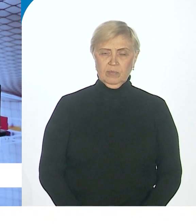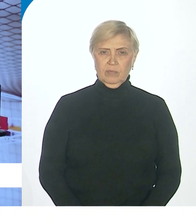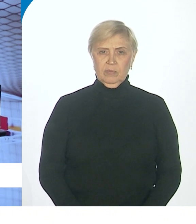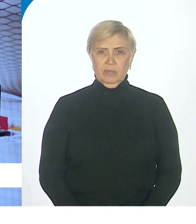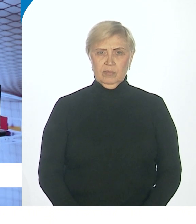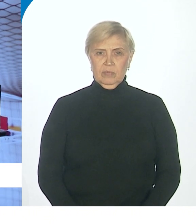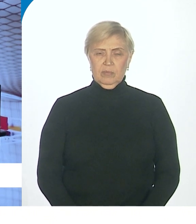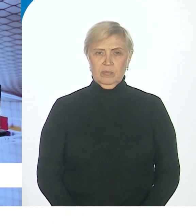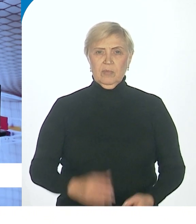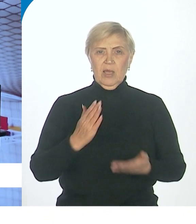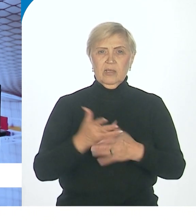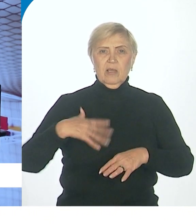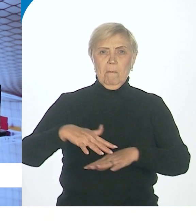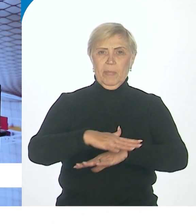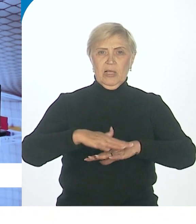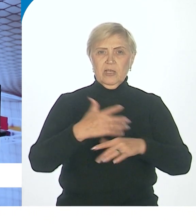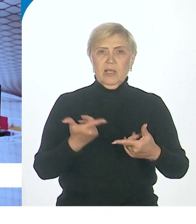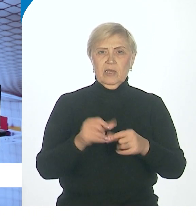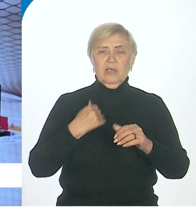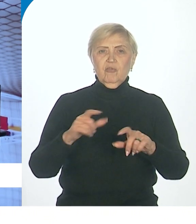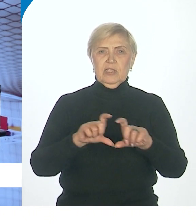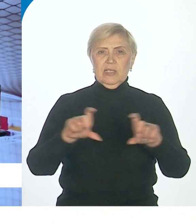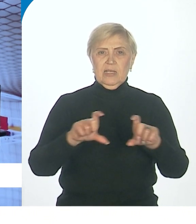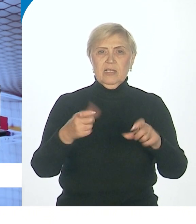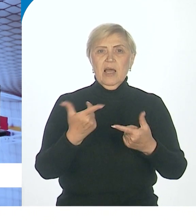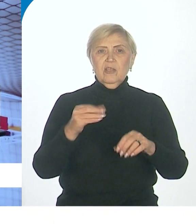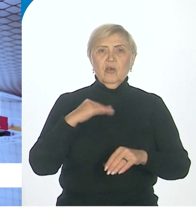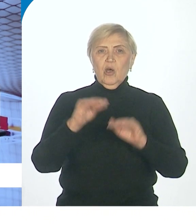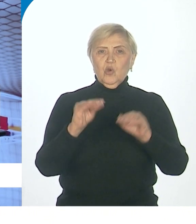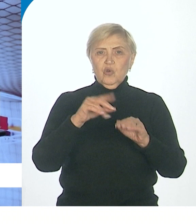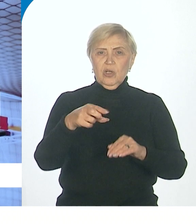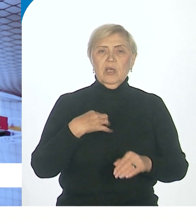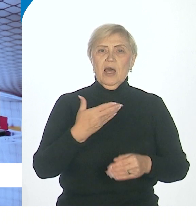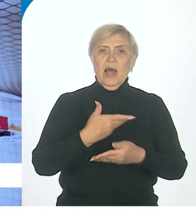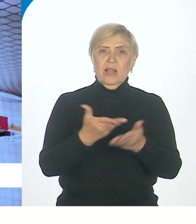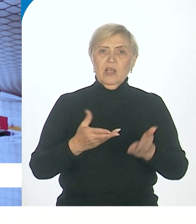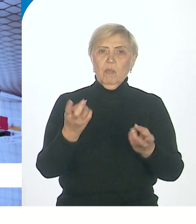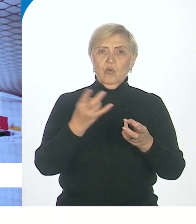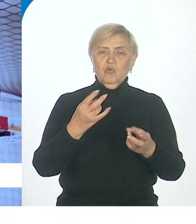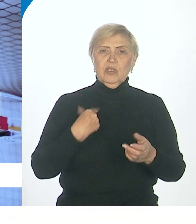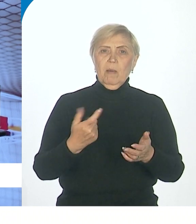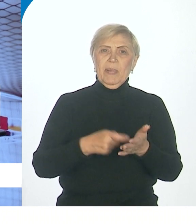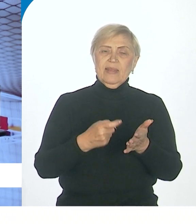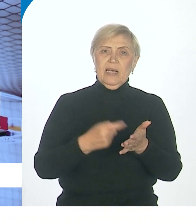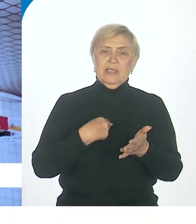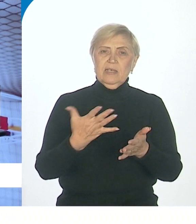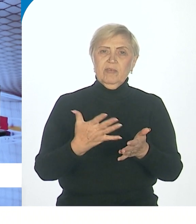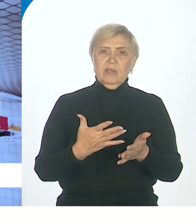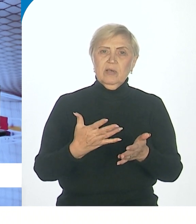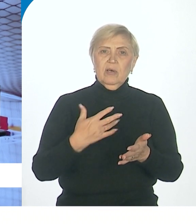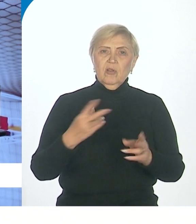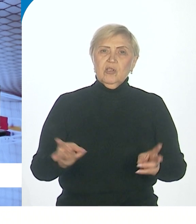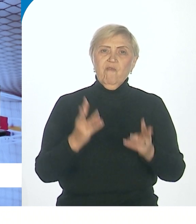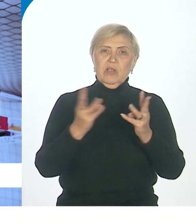скажем, площадка, где там здания, какие-то сооружения. И нам нужно проанализировать, допустим, на очаги